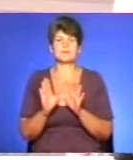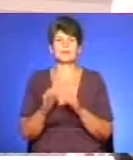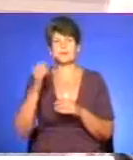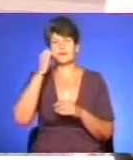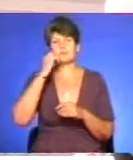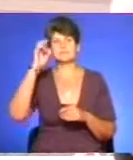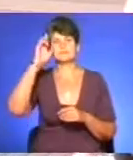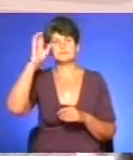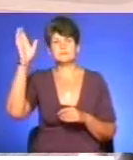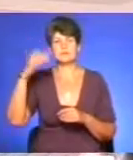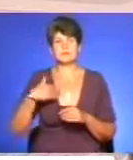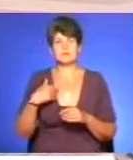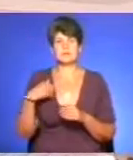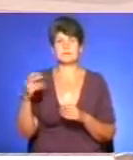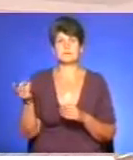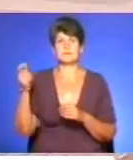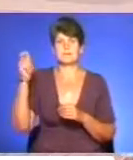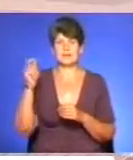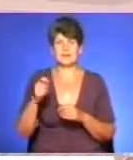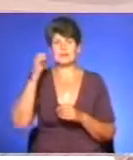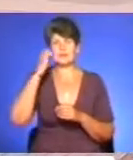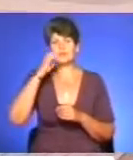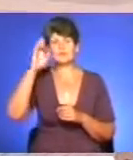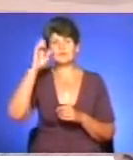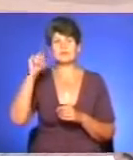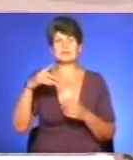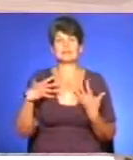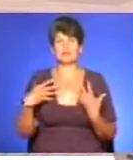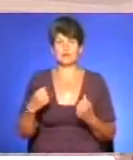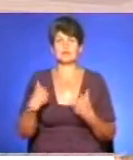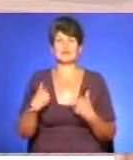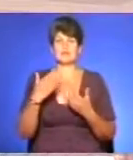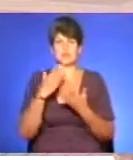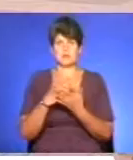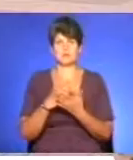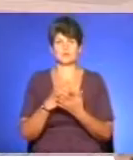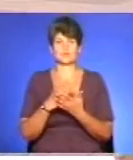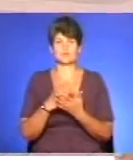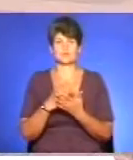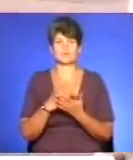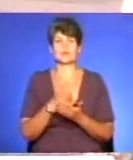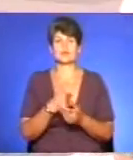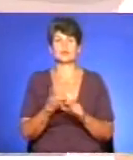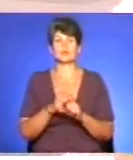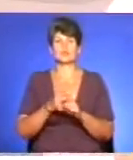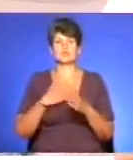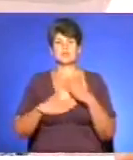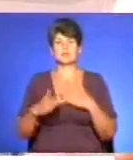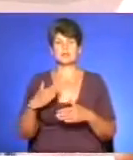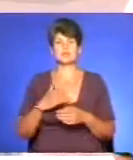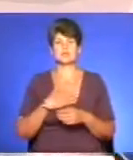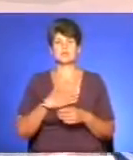Богу, я дібралася і дякуючи Богу за те здоров'я, що я маю. І я дуже рада, що